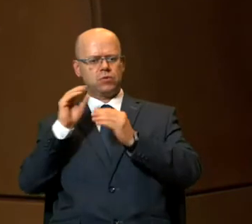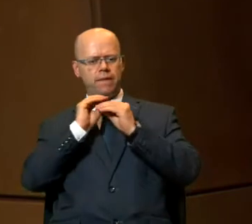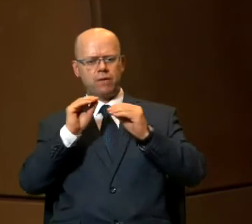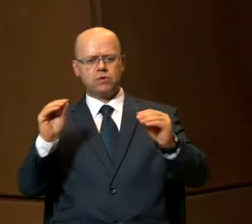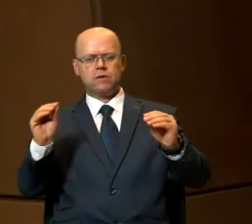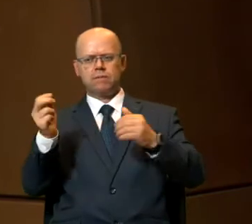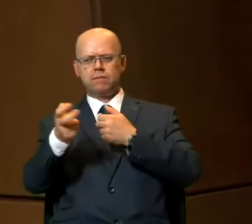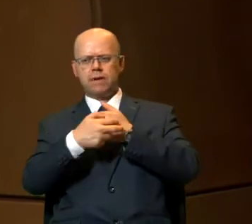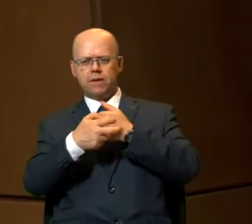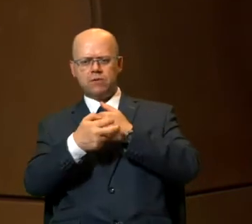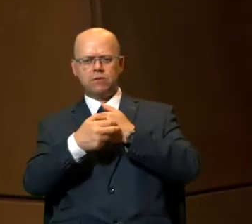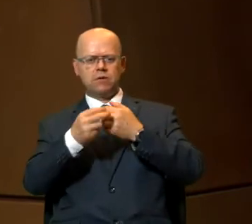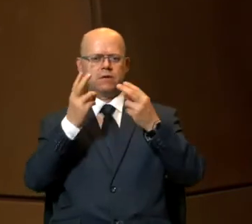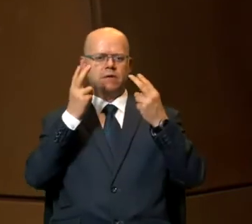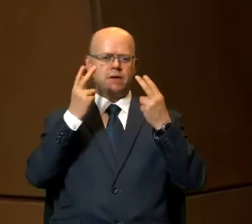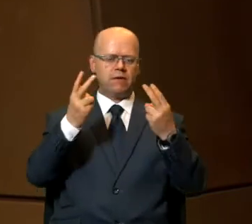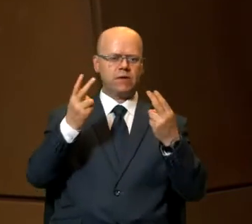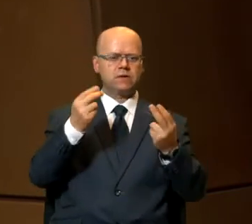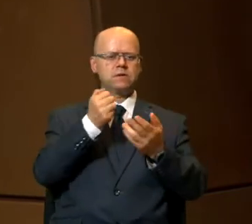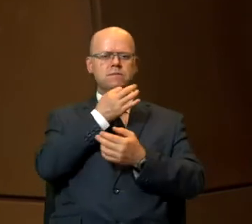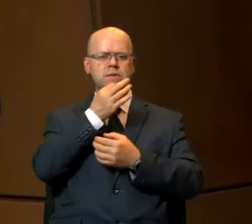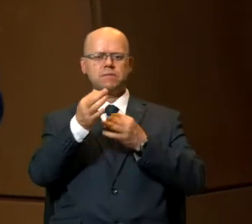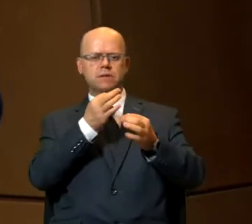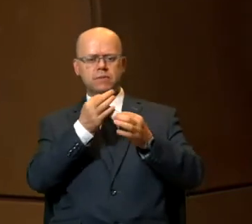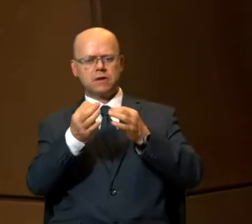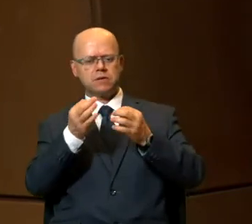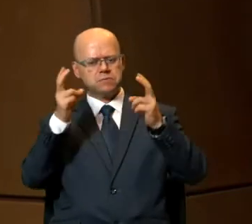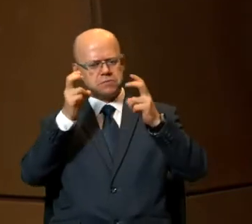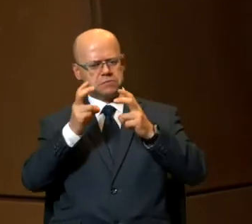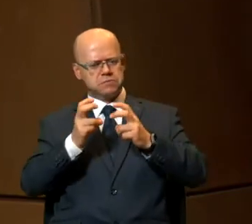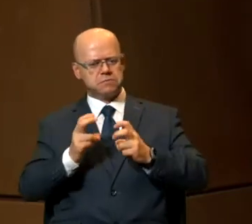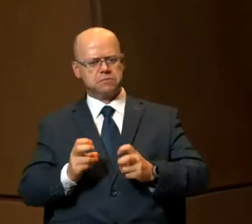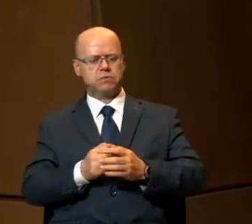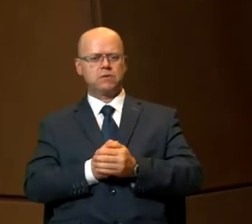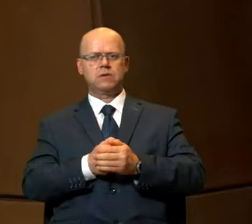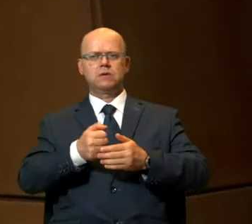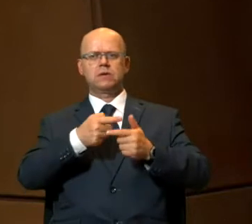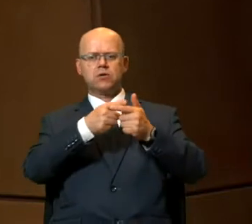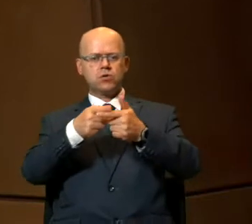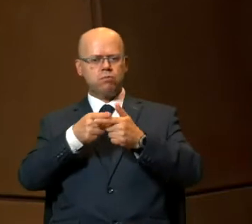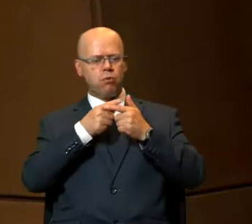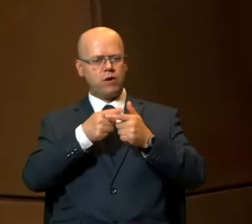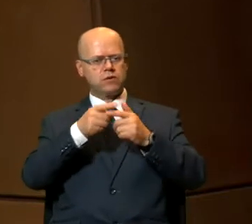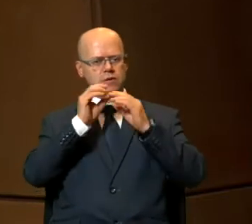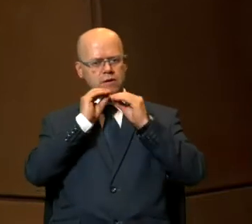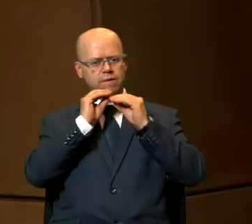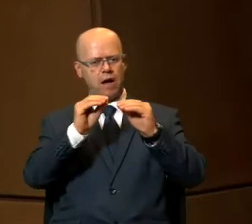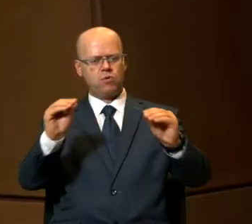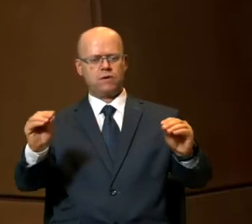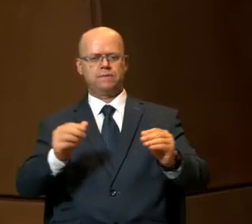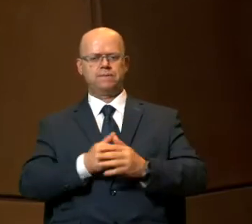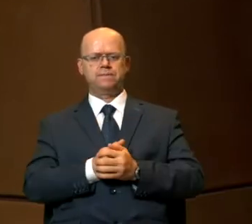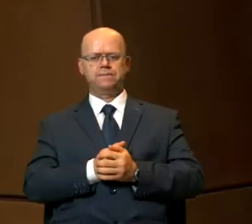badają najważniejsze pytania nauk społecznych i humanistycznych.